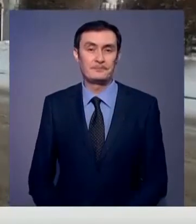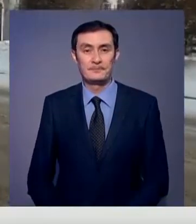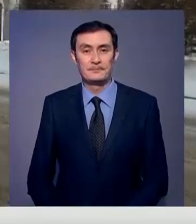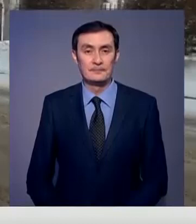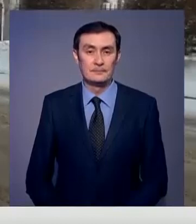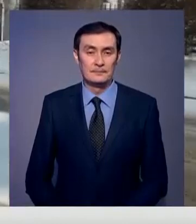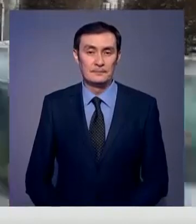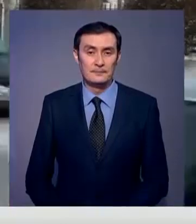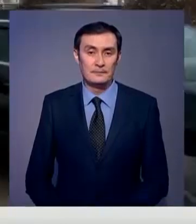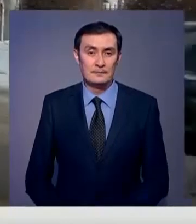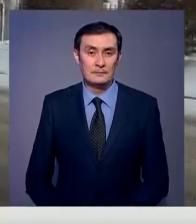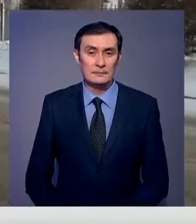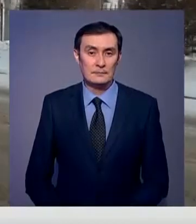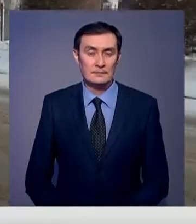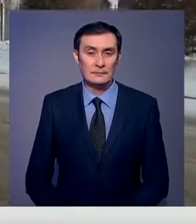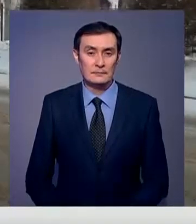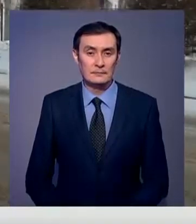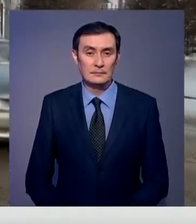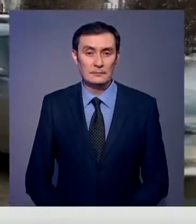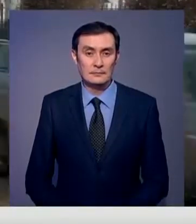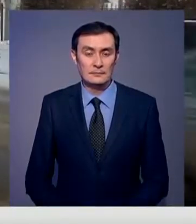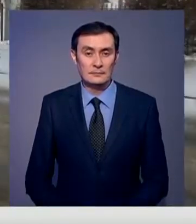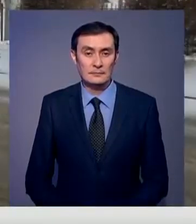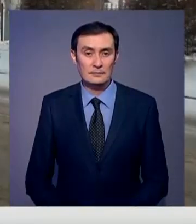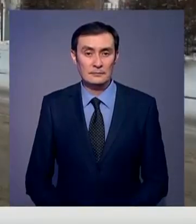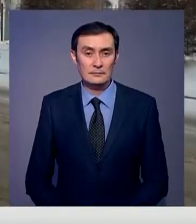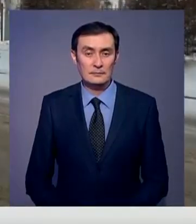Павлодара Салават Тимирбулатулла, Марат Игликов и Самат Аспанов. Хабар 24.